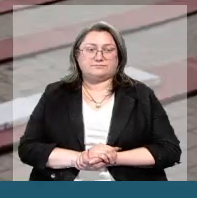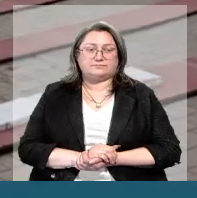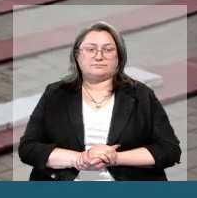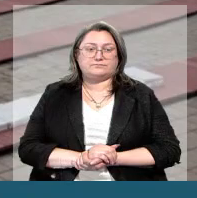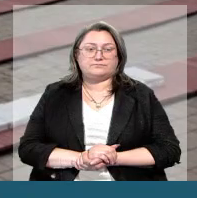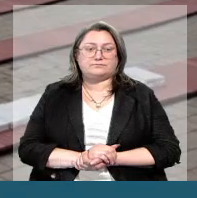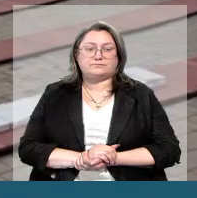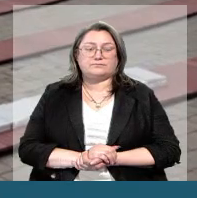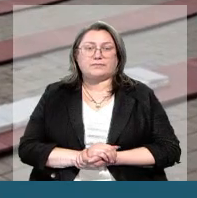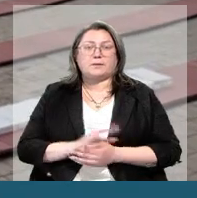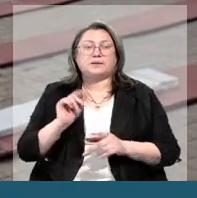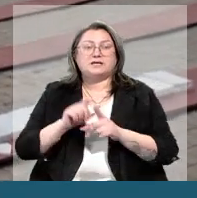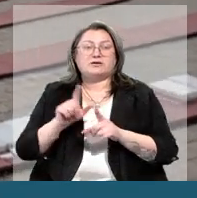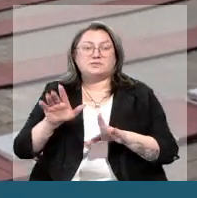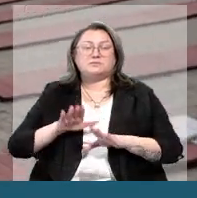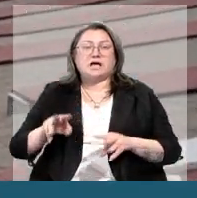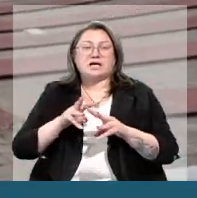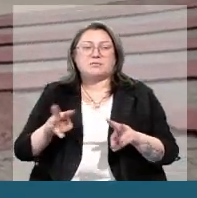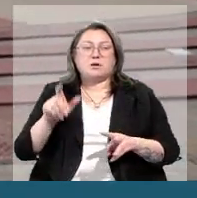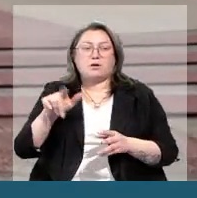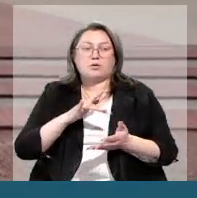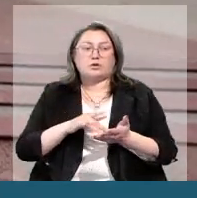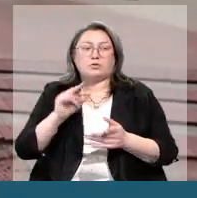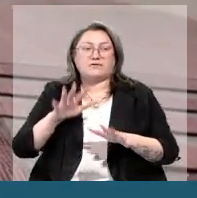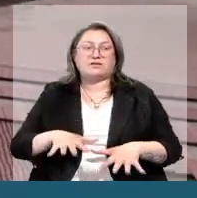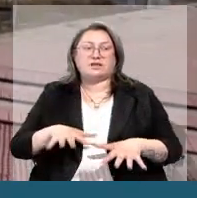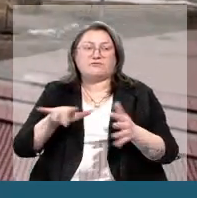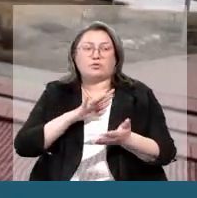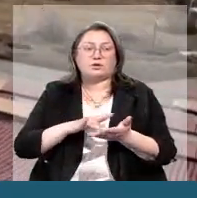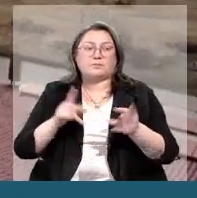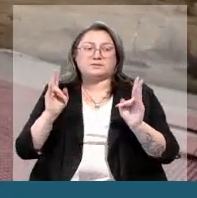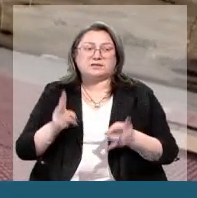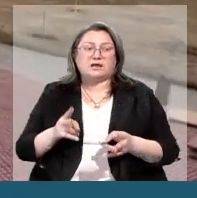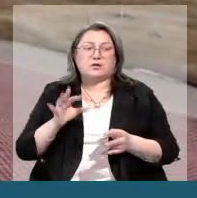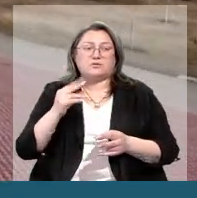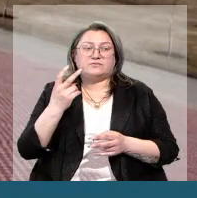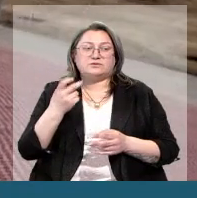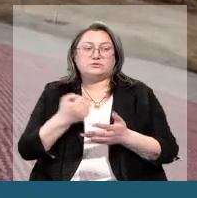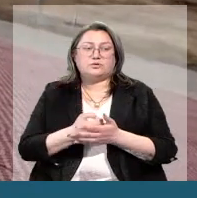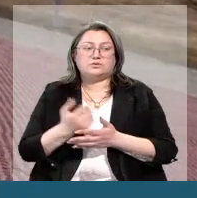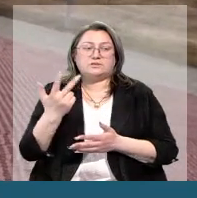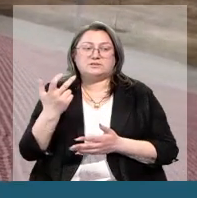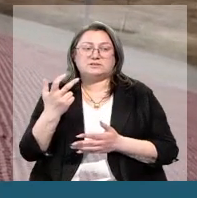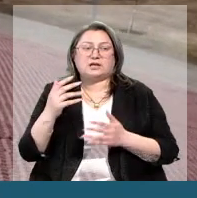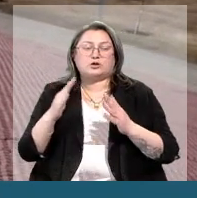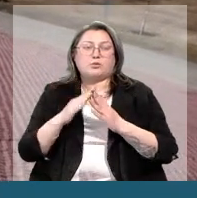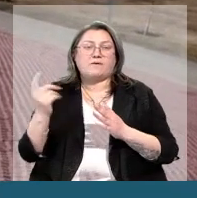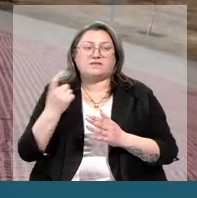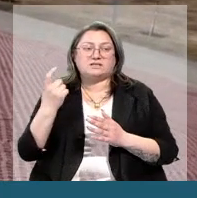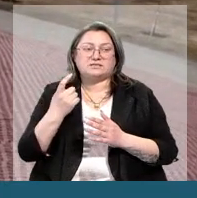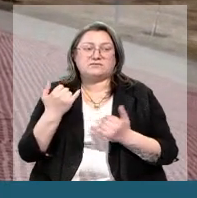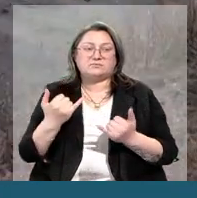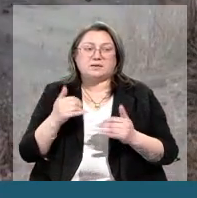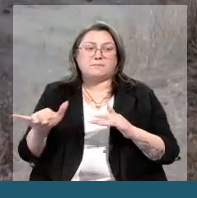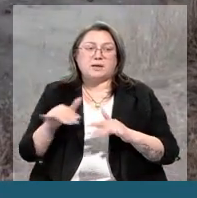Қала әкімі орынбасарының сөзінші су тасқындан шақарда шамамен 200-ден 300-ге дейін өйелері зардап шеккен. Енді залалды